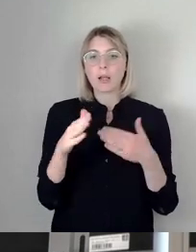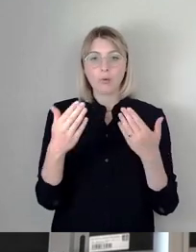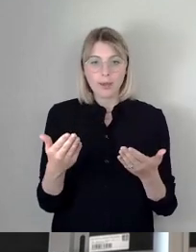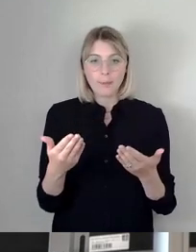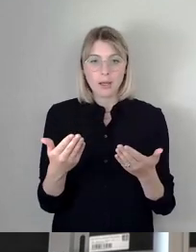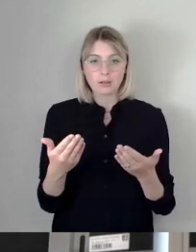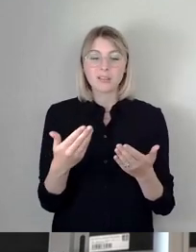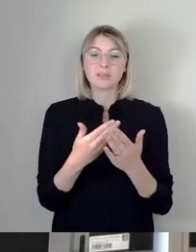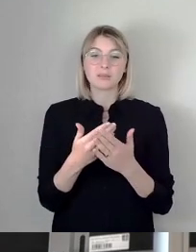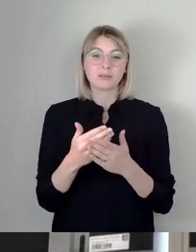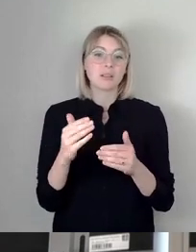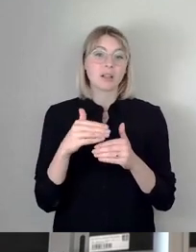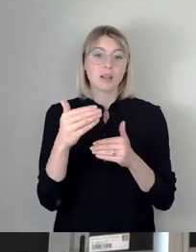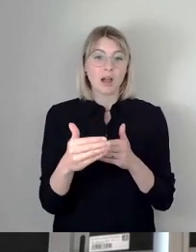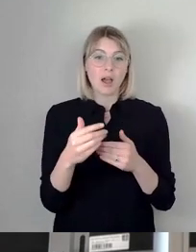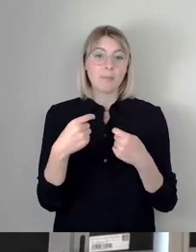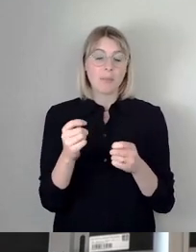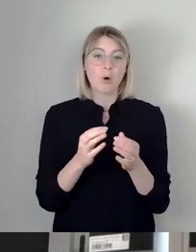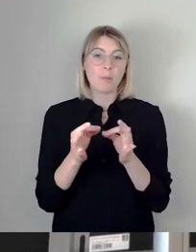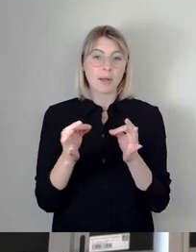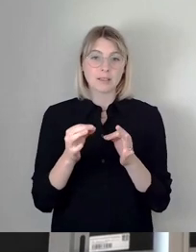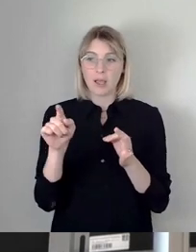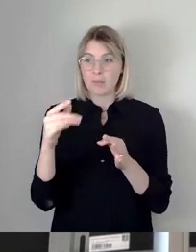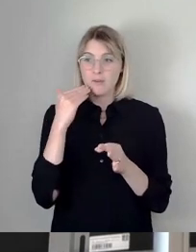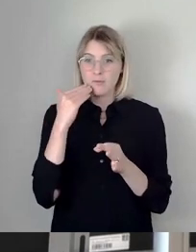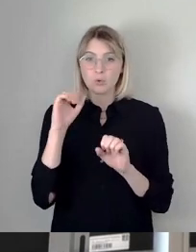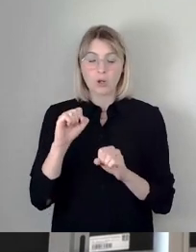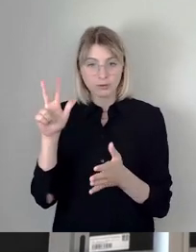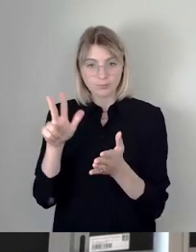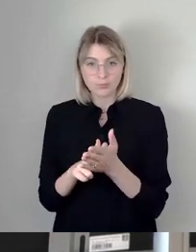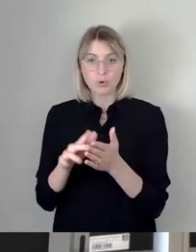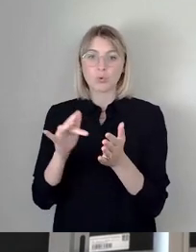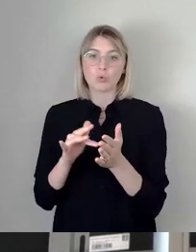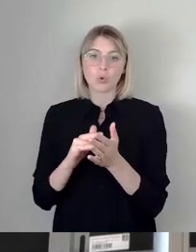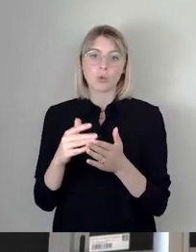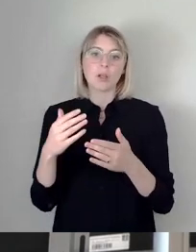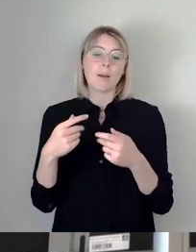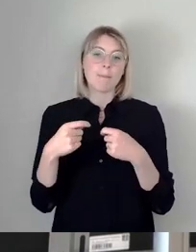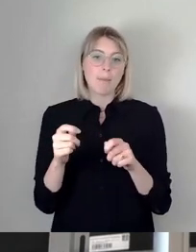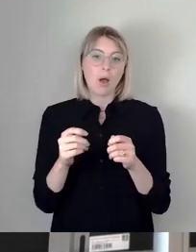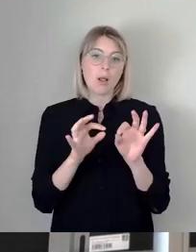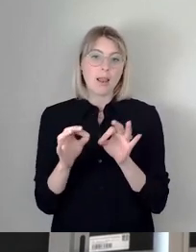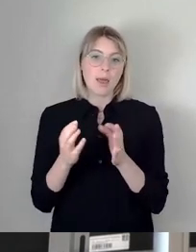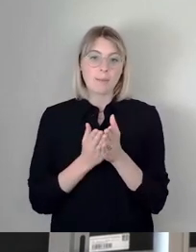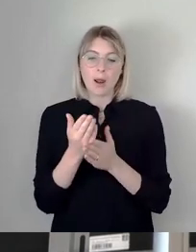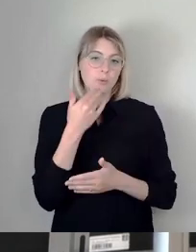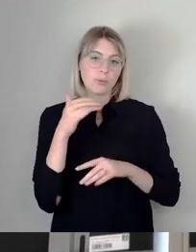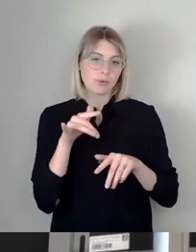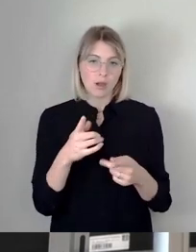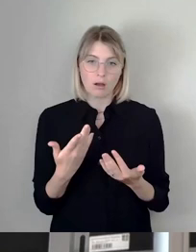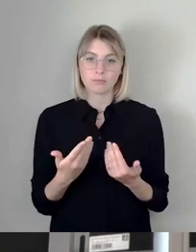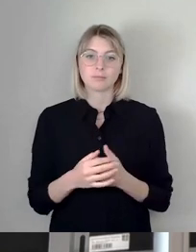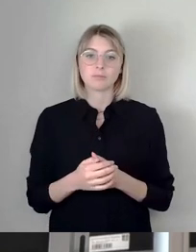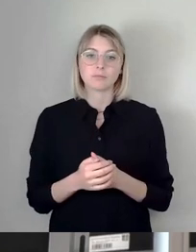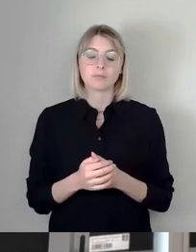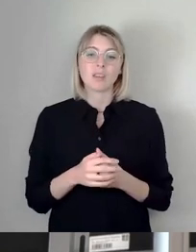nachträglich beantragte Baumaßnahme in der Wohnung dann doch genehmigt werden, weil es ja keine Bauleitplanung gibt. Der